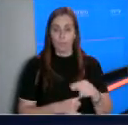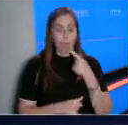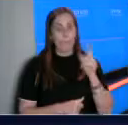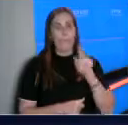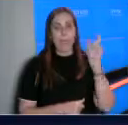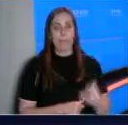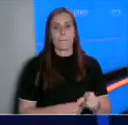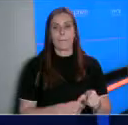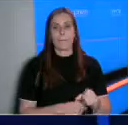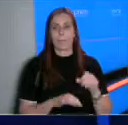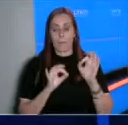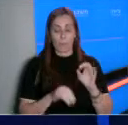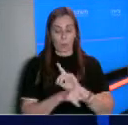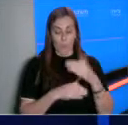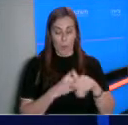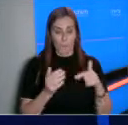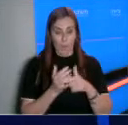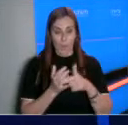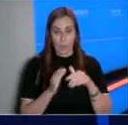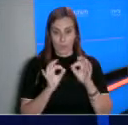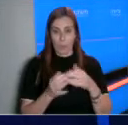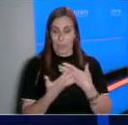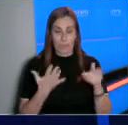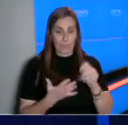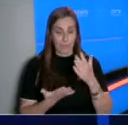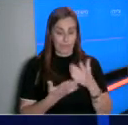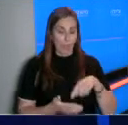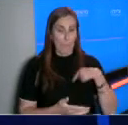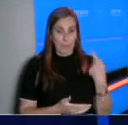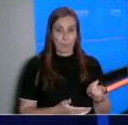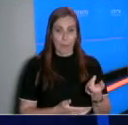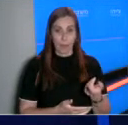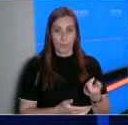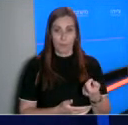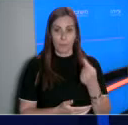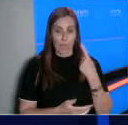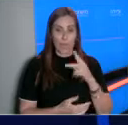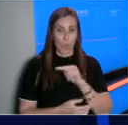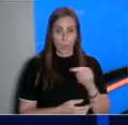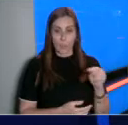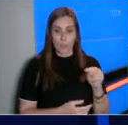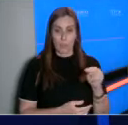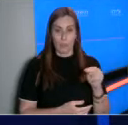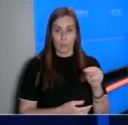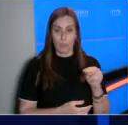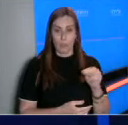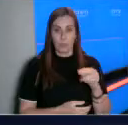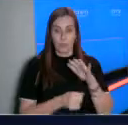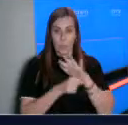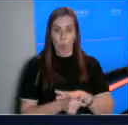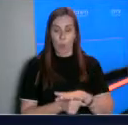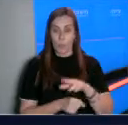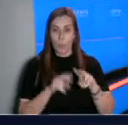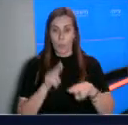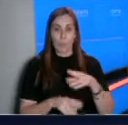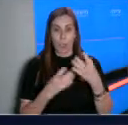ומזדהים. וממש לאחרונה, בגלל שבעצם אין כנסת כבר הרבה מאוד זמן, אחד מהנושאים שהלובי מתעסק